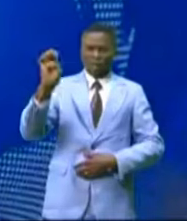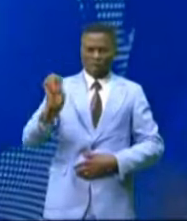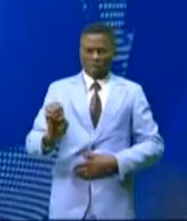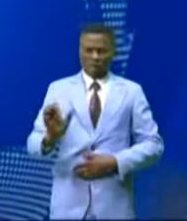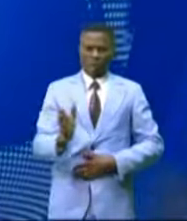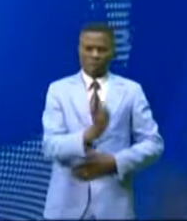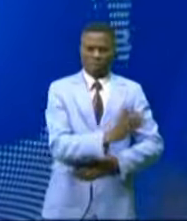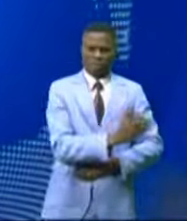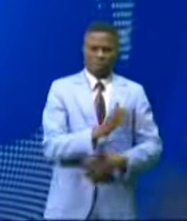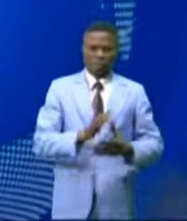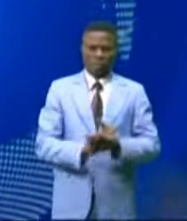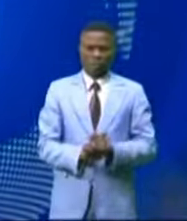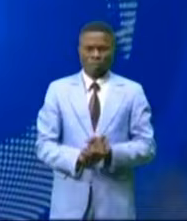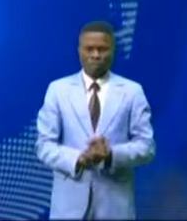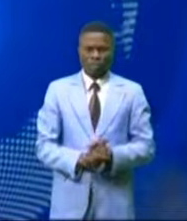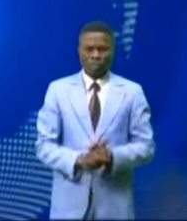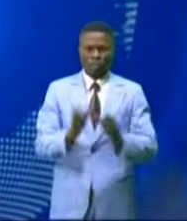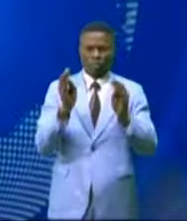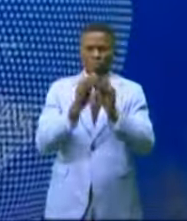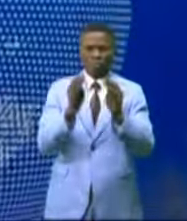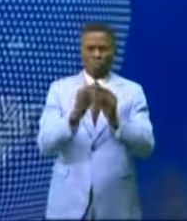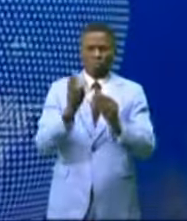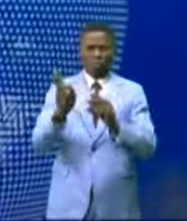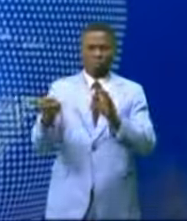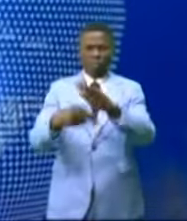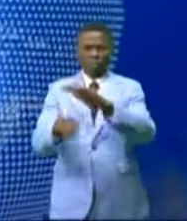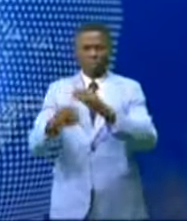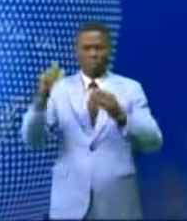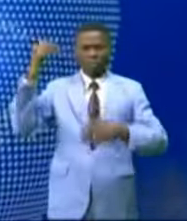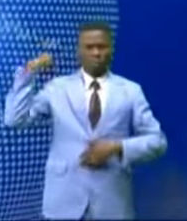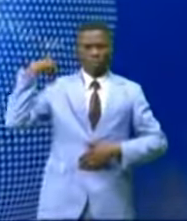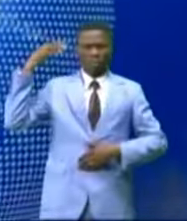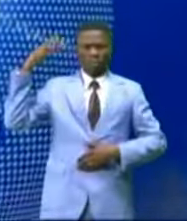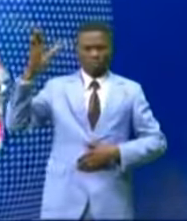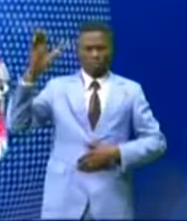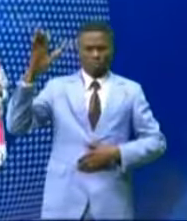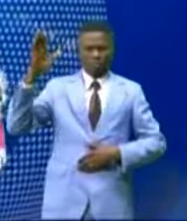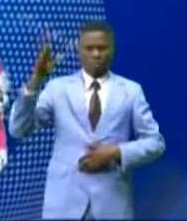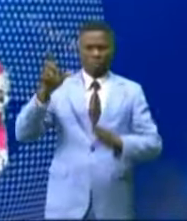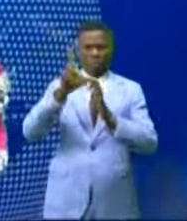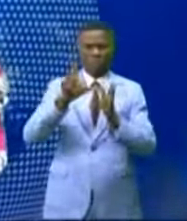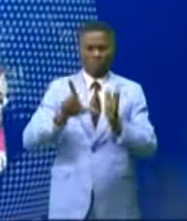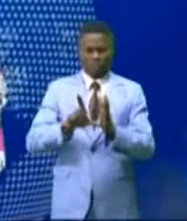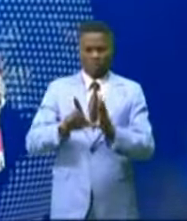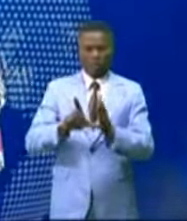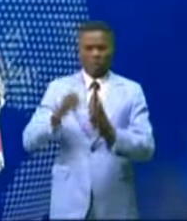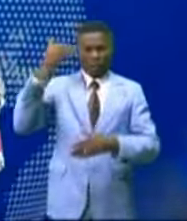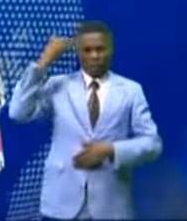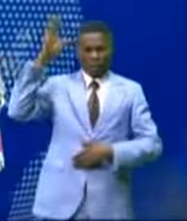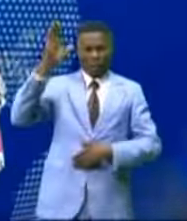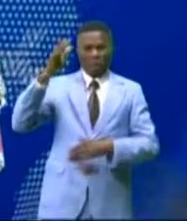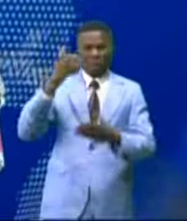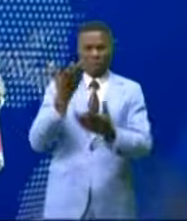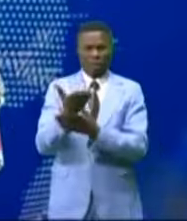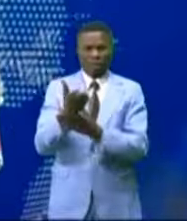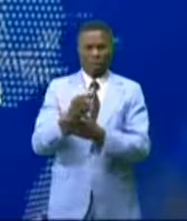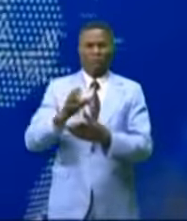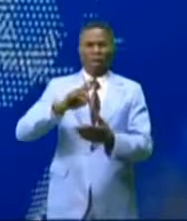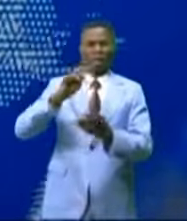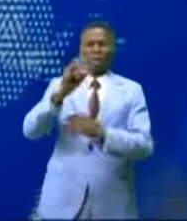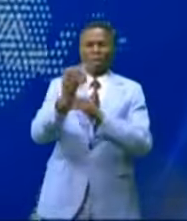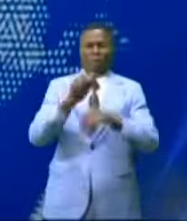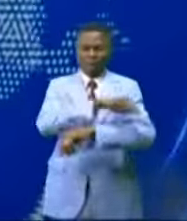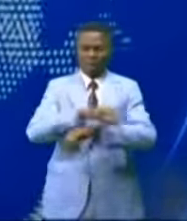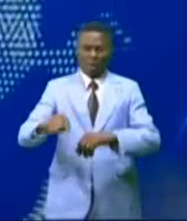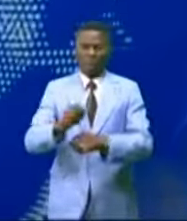saqué session inaugurale à l'Assemblée provinciale de l'équateur comme l'exige la loi après une élection provinciale le bureau d'âge a été misise